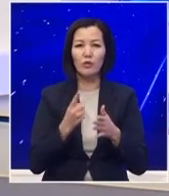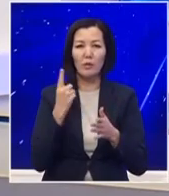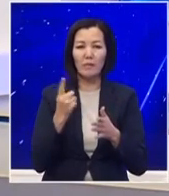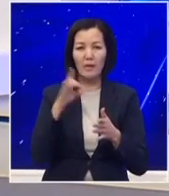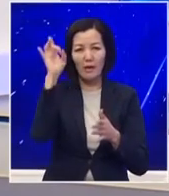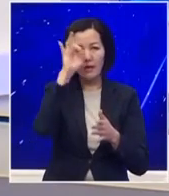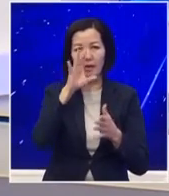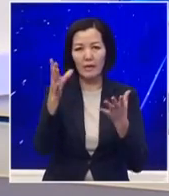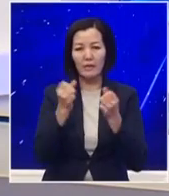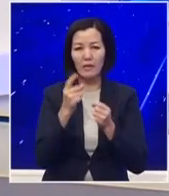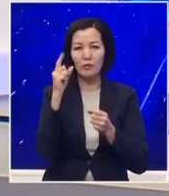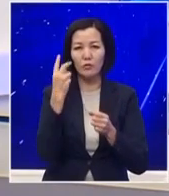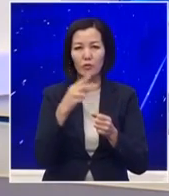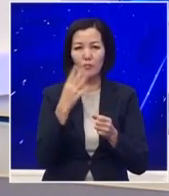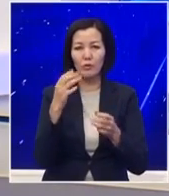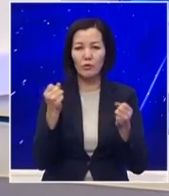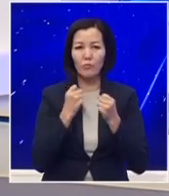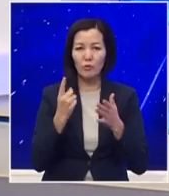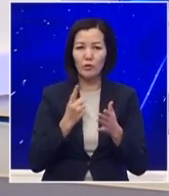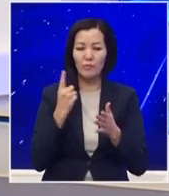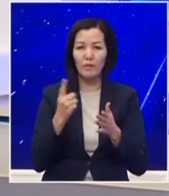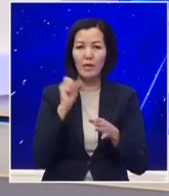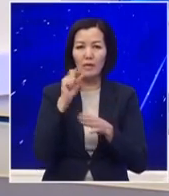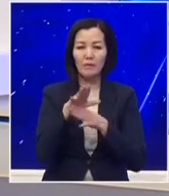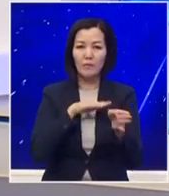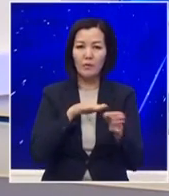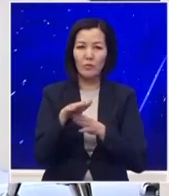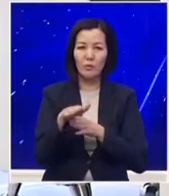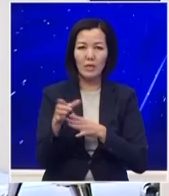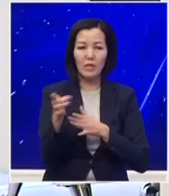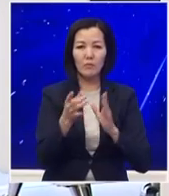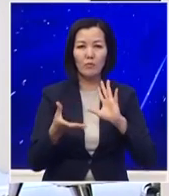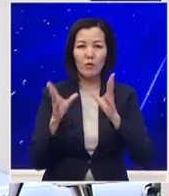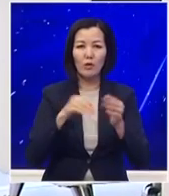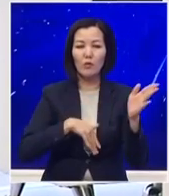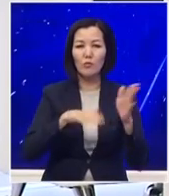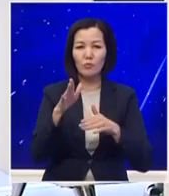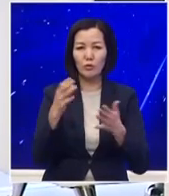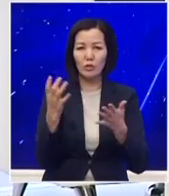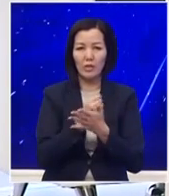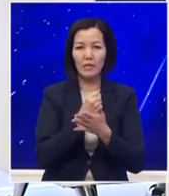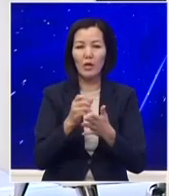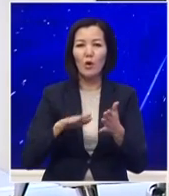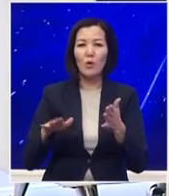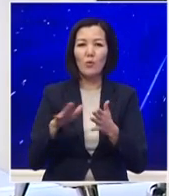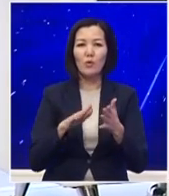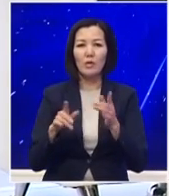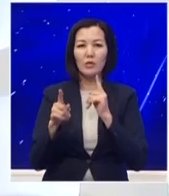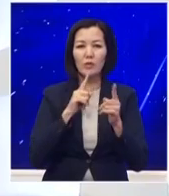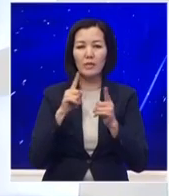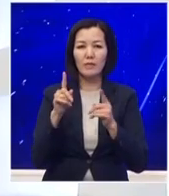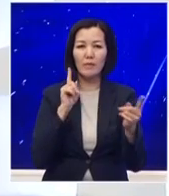атанды. 124-ті спорт шебері нормативін орындады. Бұл республика бойынша үздік көрсеткіш. Өңірлік баспасөз